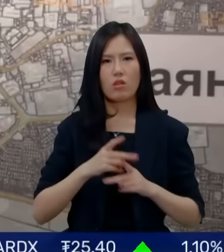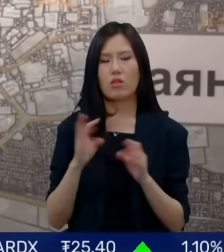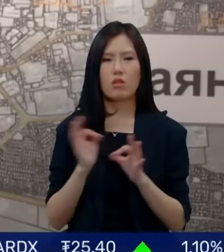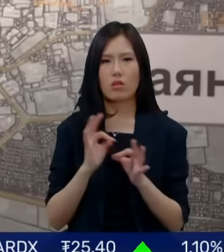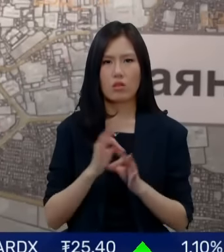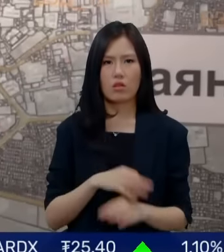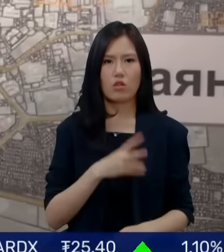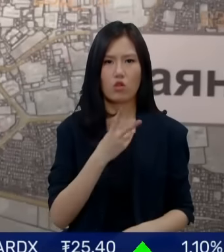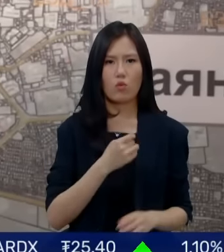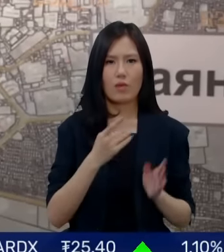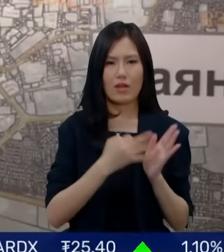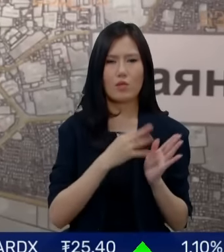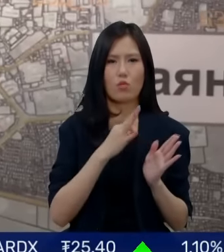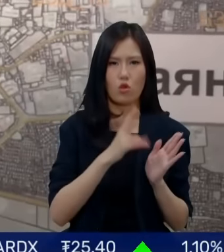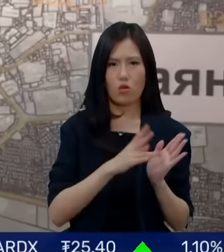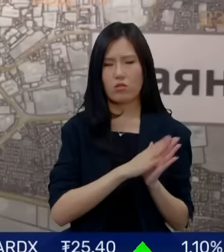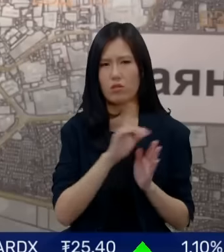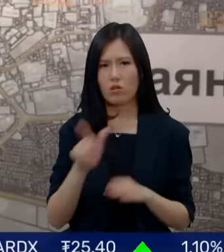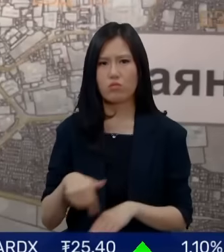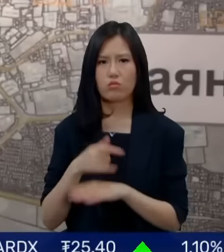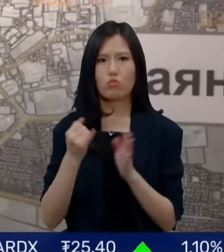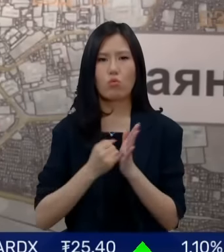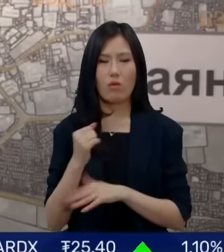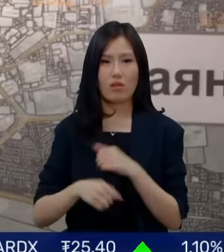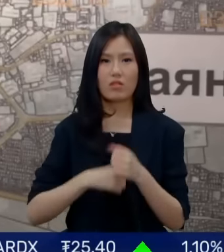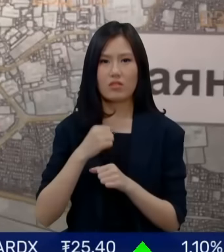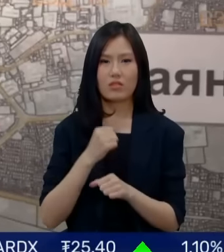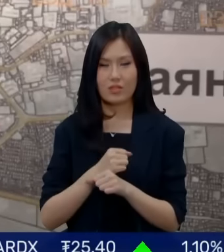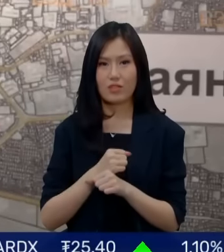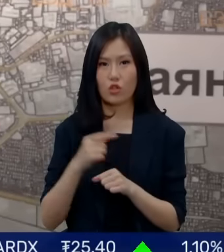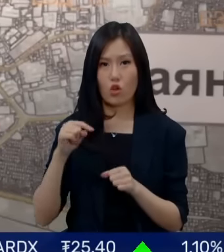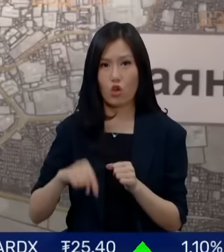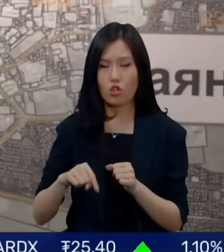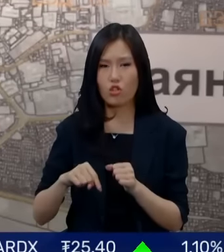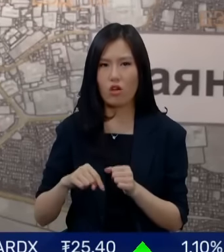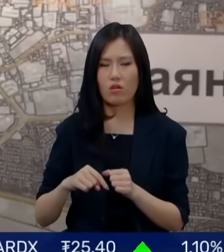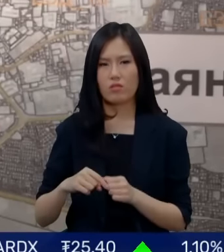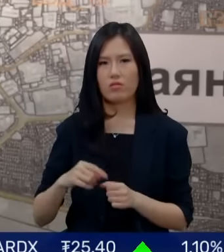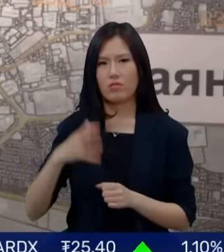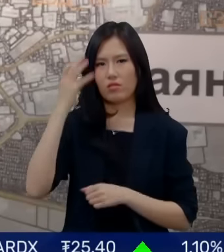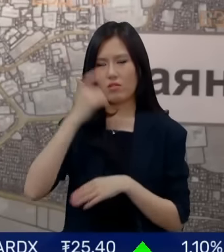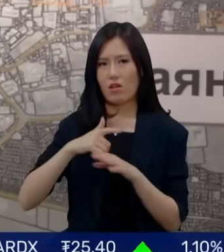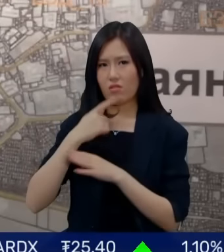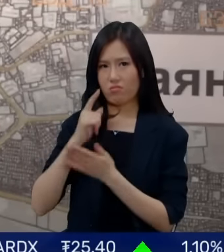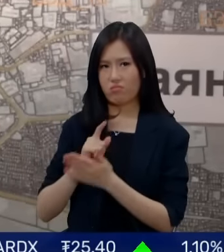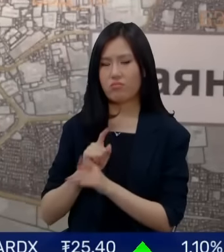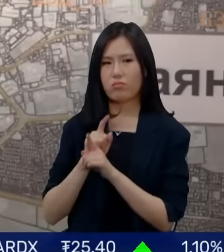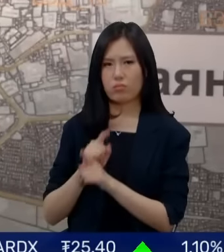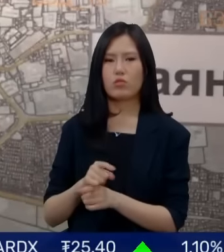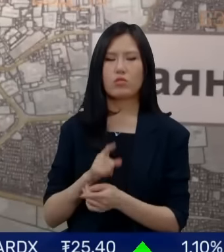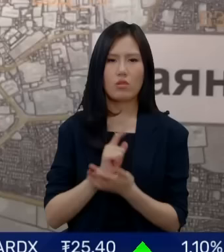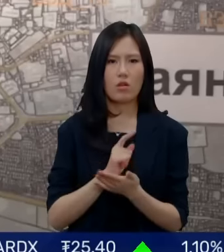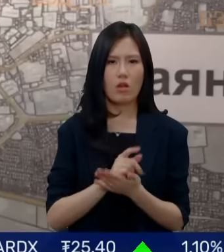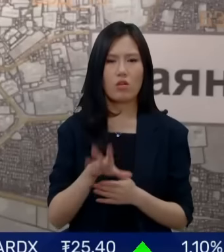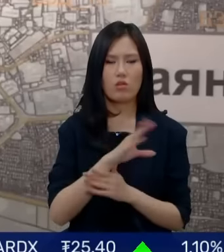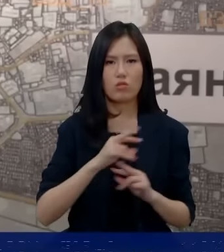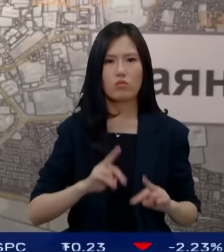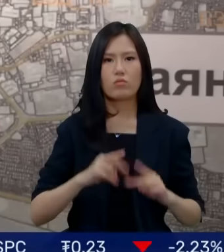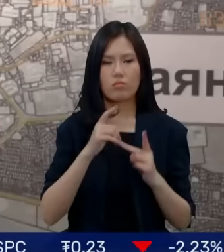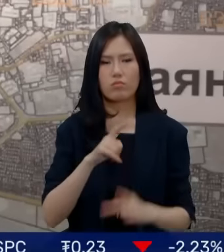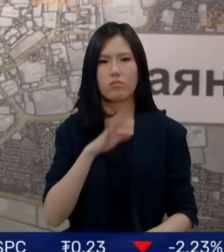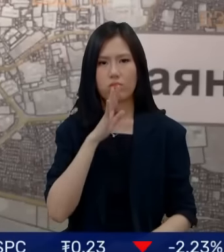оноос 6 жил шахуу болчихно гэсэн. Тэгэхээр энэ жил бол засгийн газрын тогтоолоор суурин маань өөрчлөгдөж орж ирнэ.